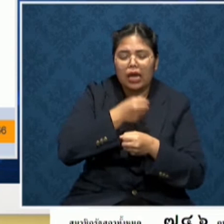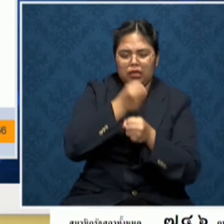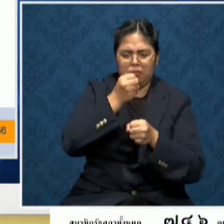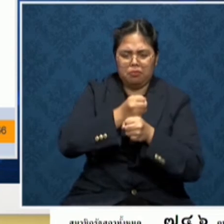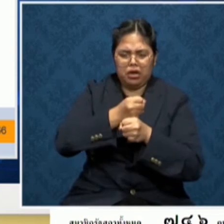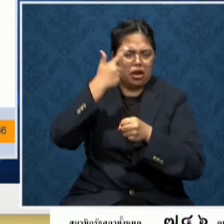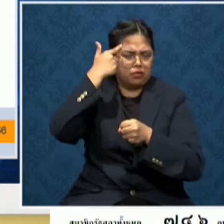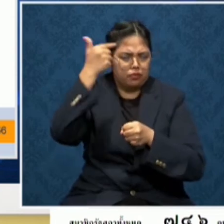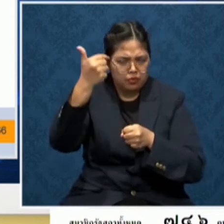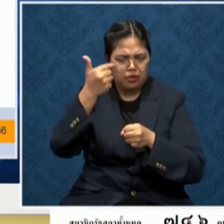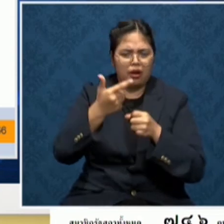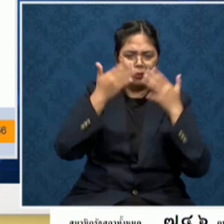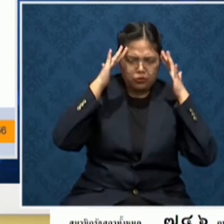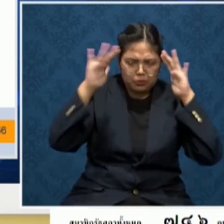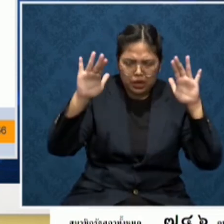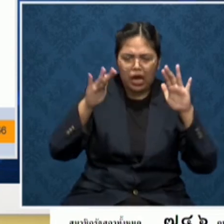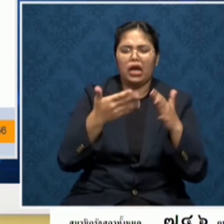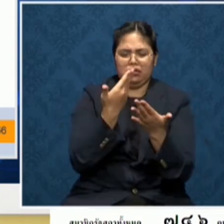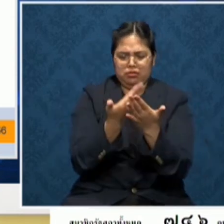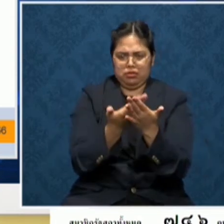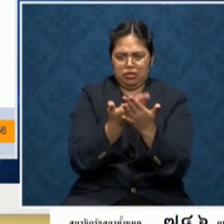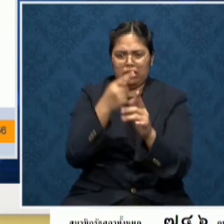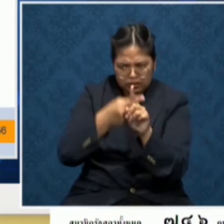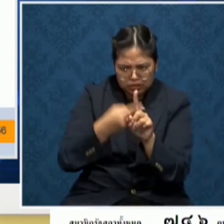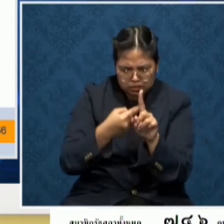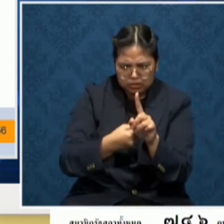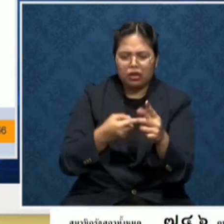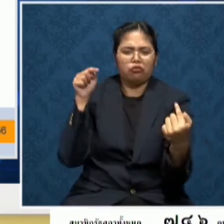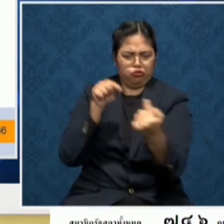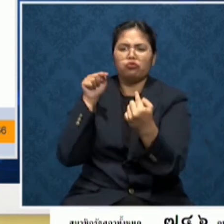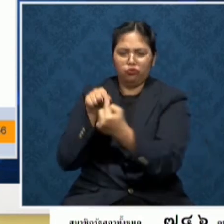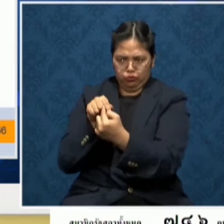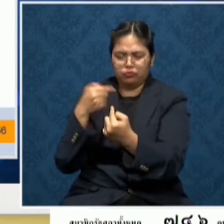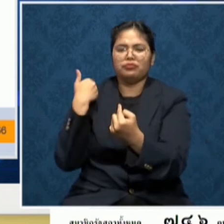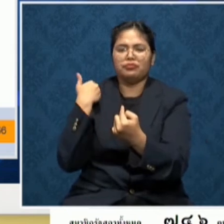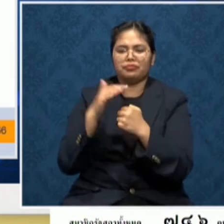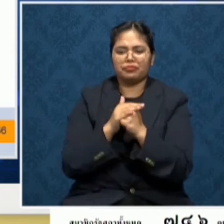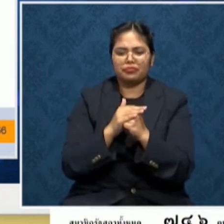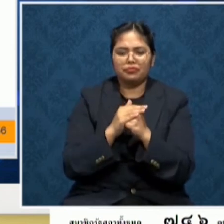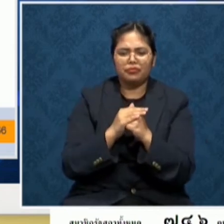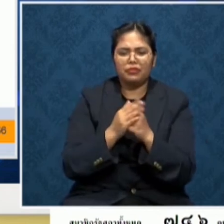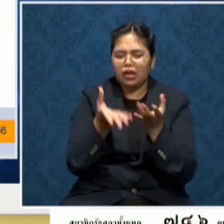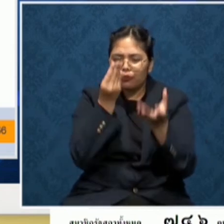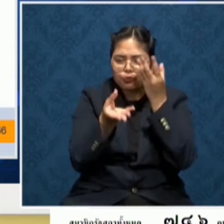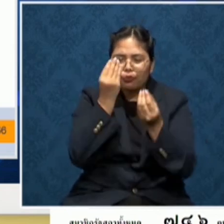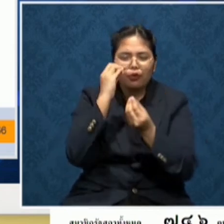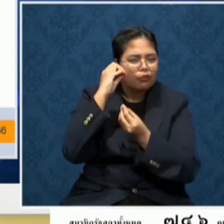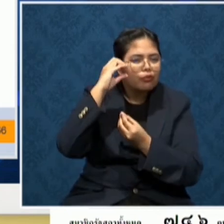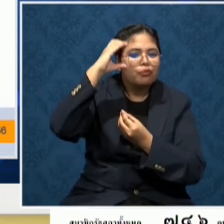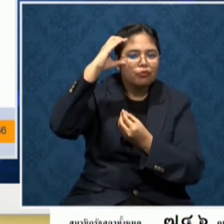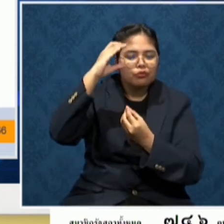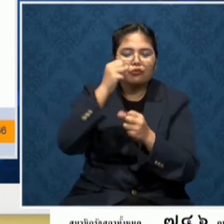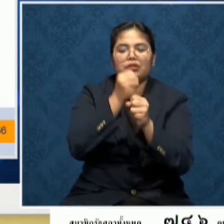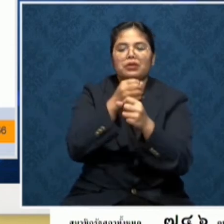ารถประสบการณ์ตามวัยและมีค่าตอบแทนที่เหมาะสมมีการรีสกิลอัพสกิลเพื่อจะให้ทำงานที่เหมาะสม